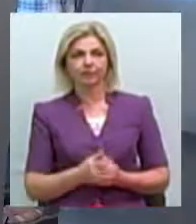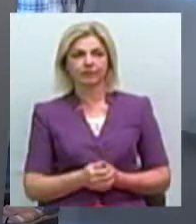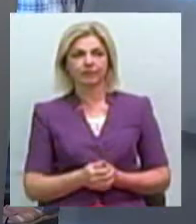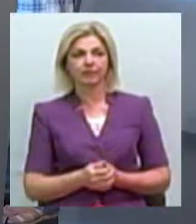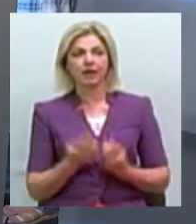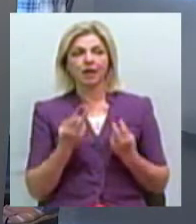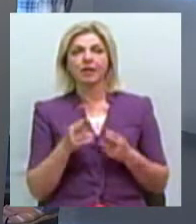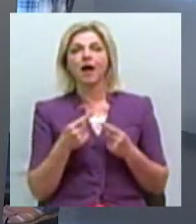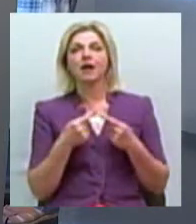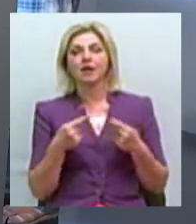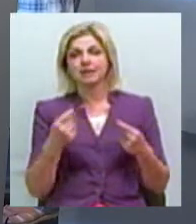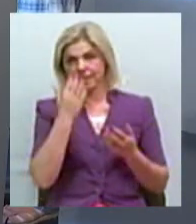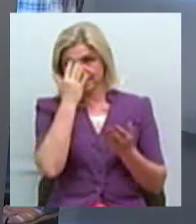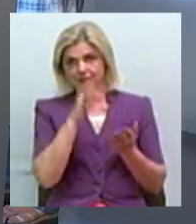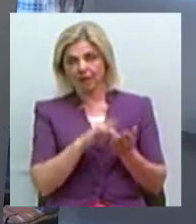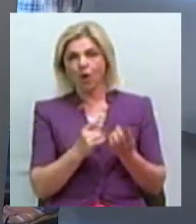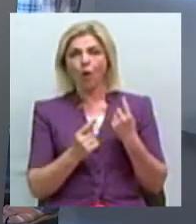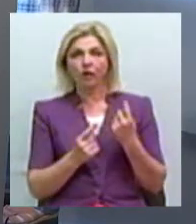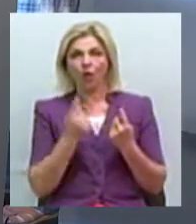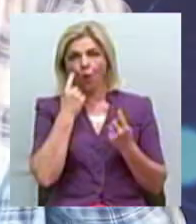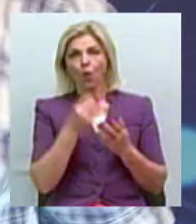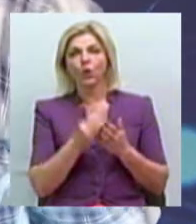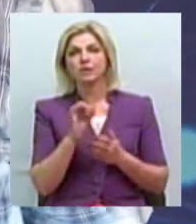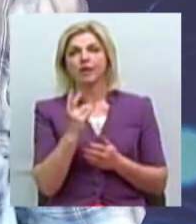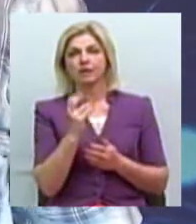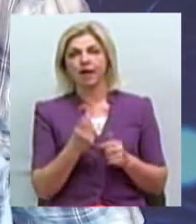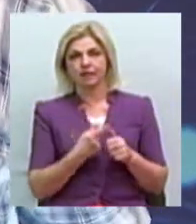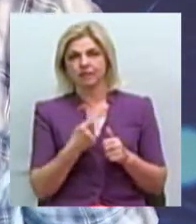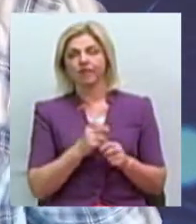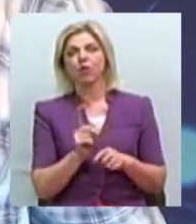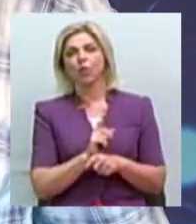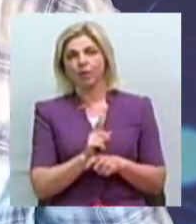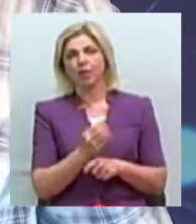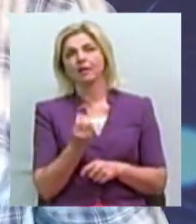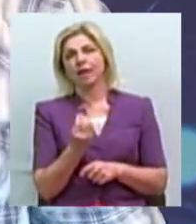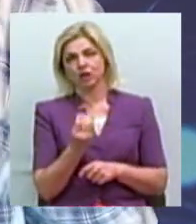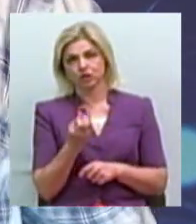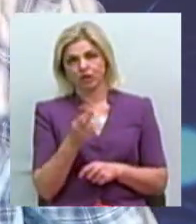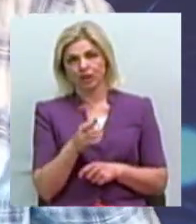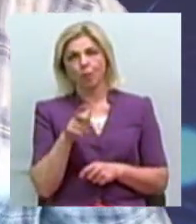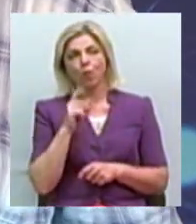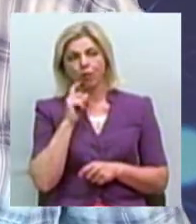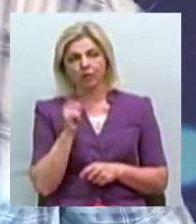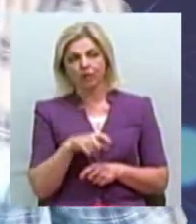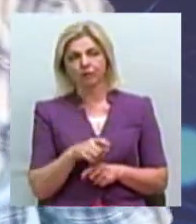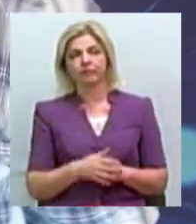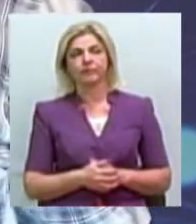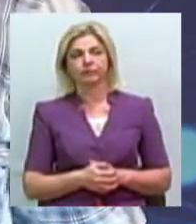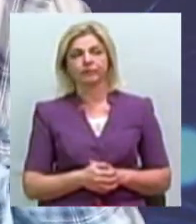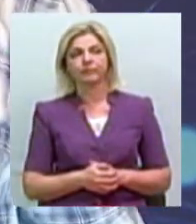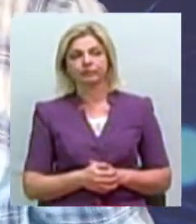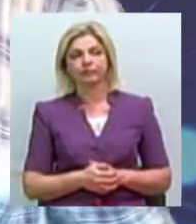для різних цілей. Одна оцінка називається нормативна денежна оцінка. По-украински нормативная